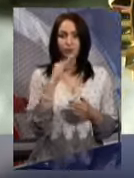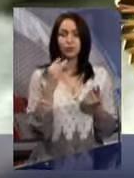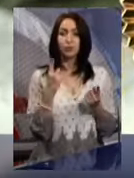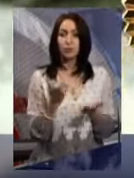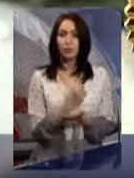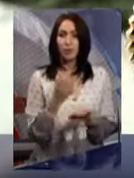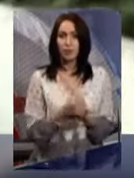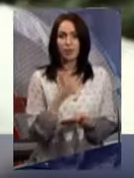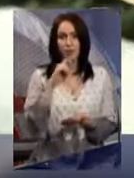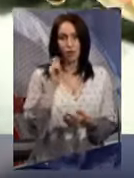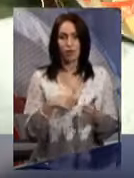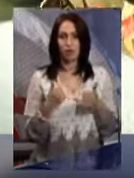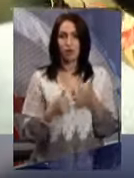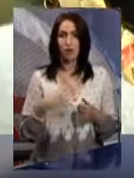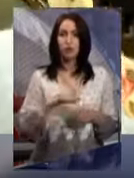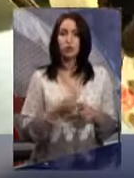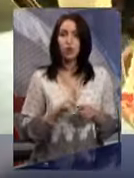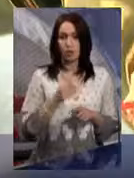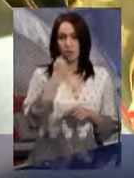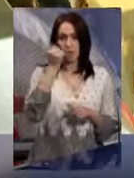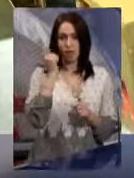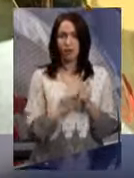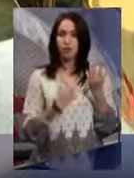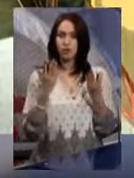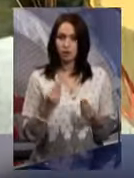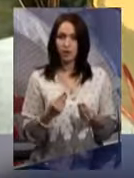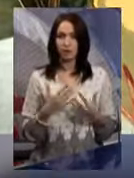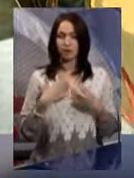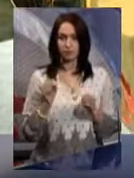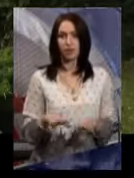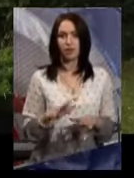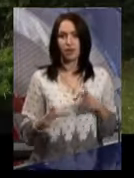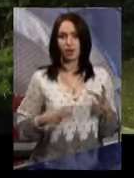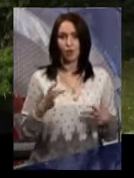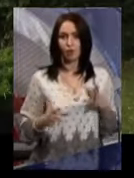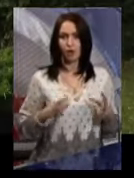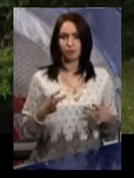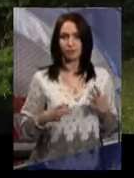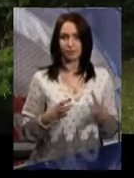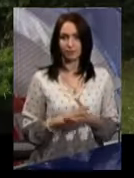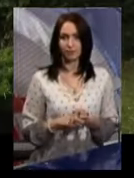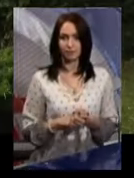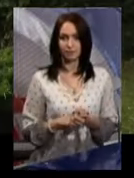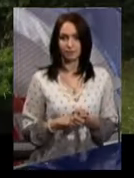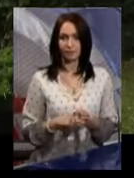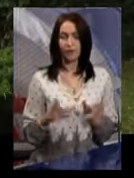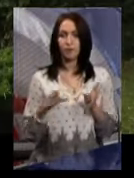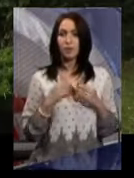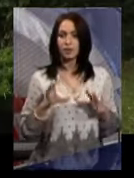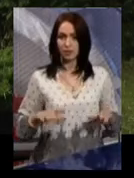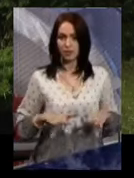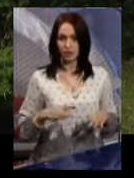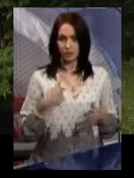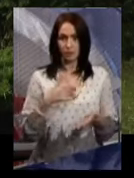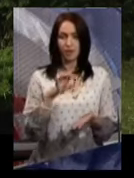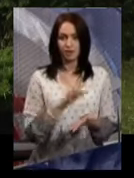в українських турнірах. Все це завдяки щоденним наполегливим тренуванням. З тренером я займаюся